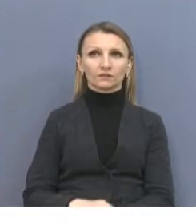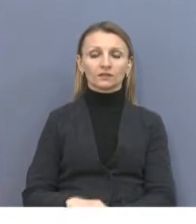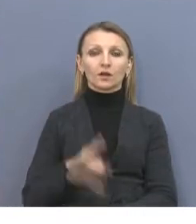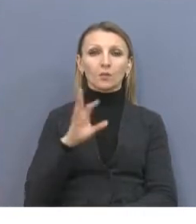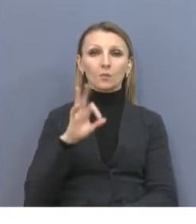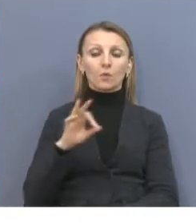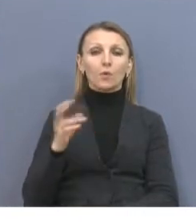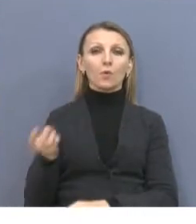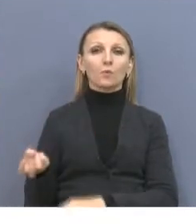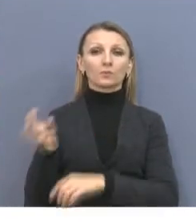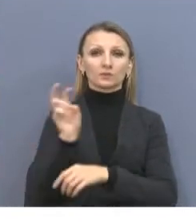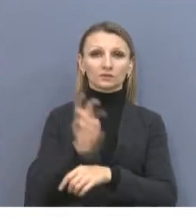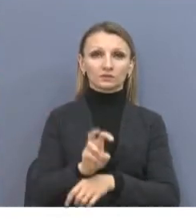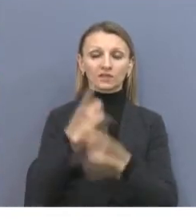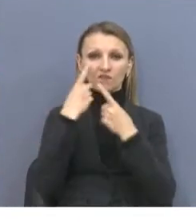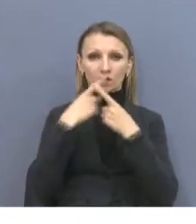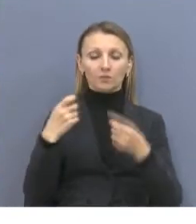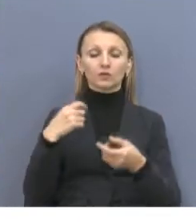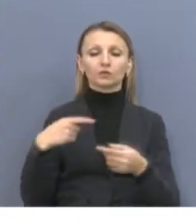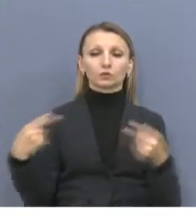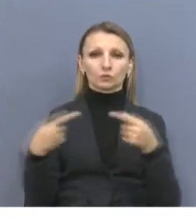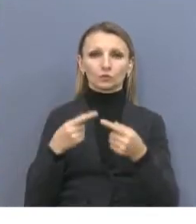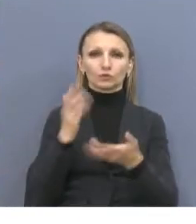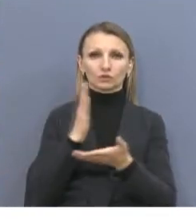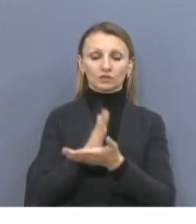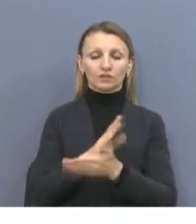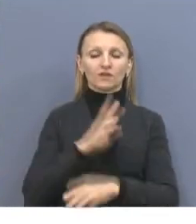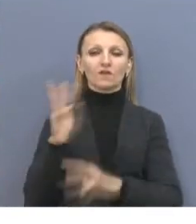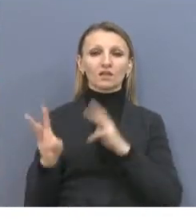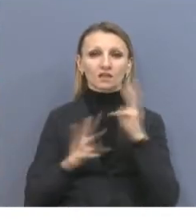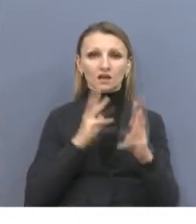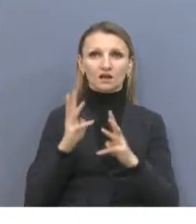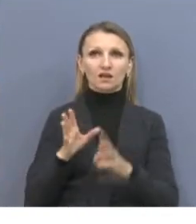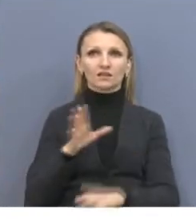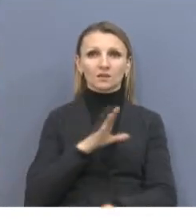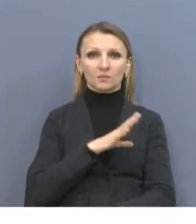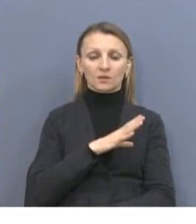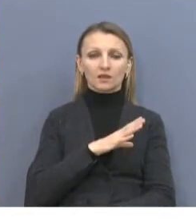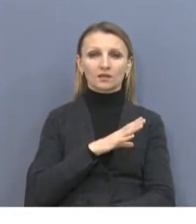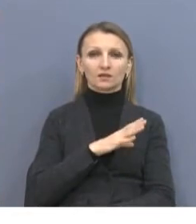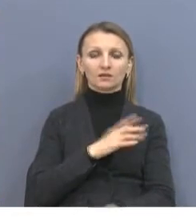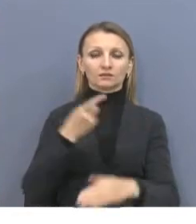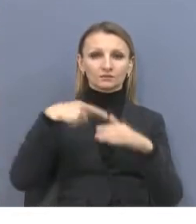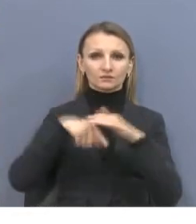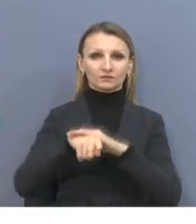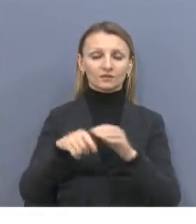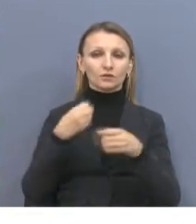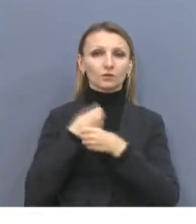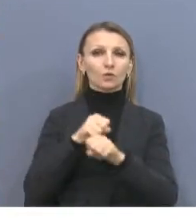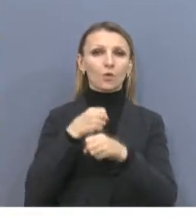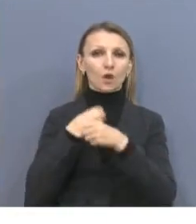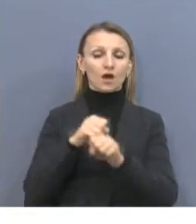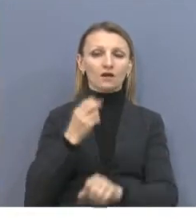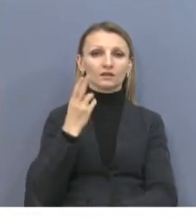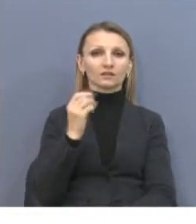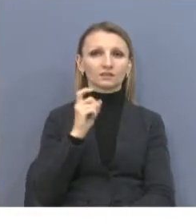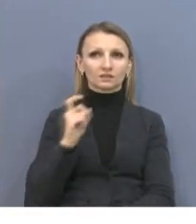место пожара информация подтвердилась. Произошло возгорание помещения столярного цеха,